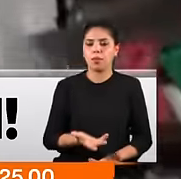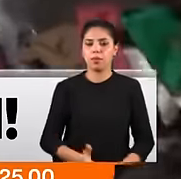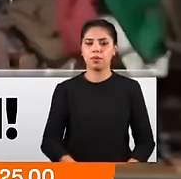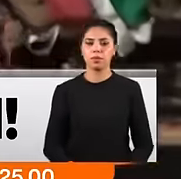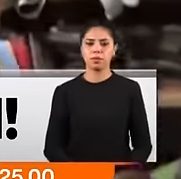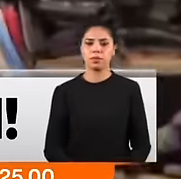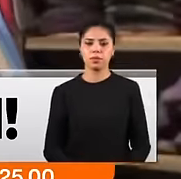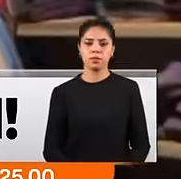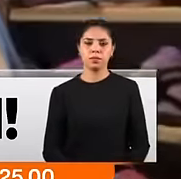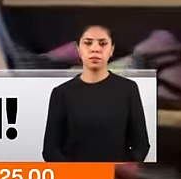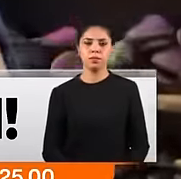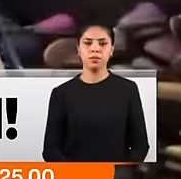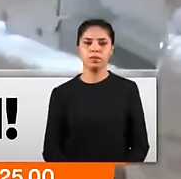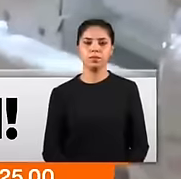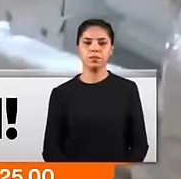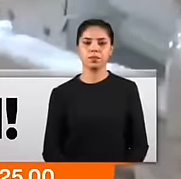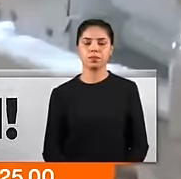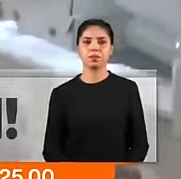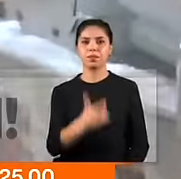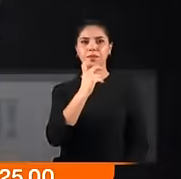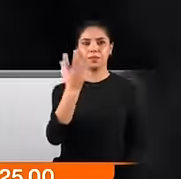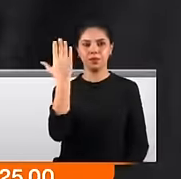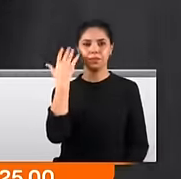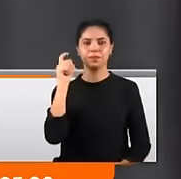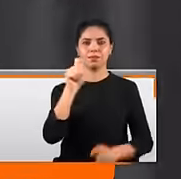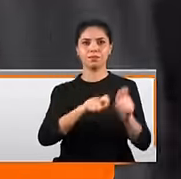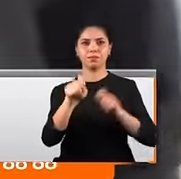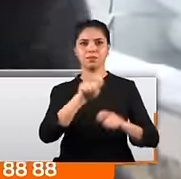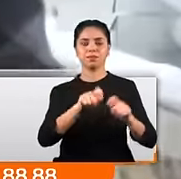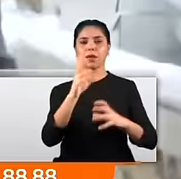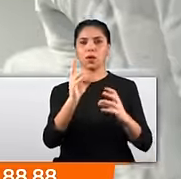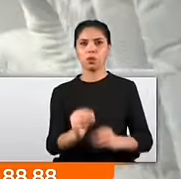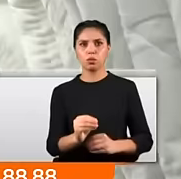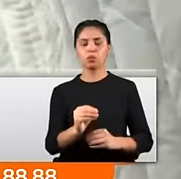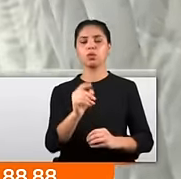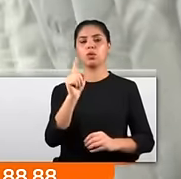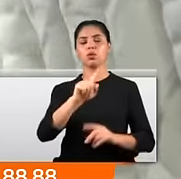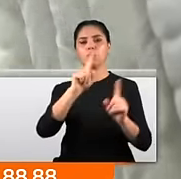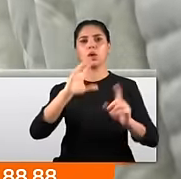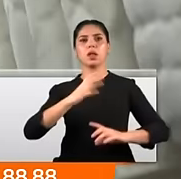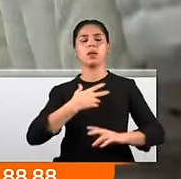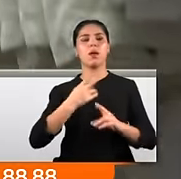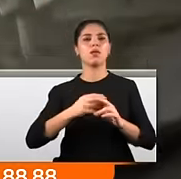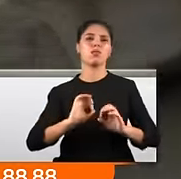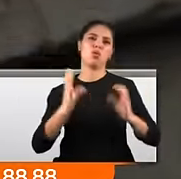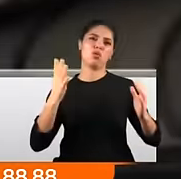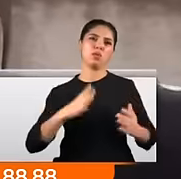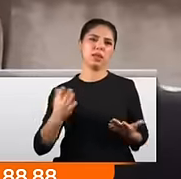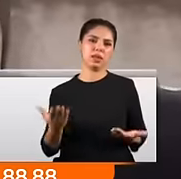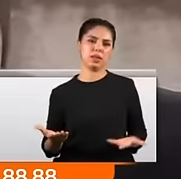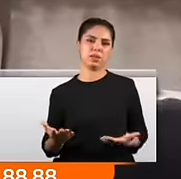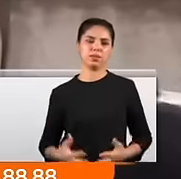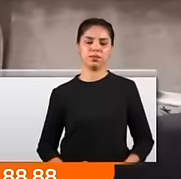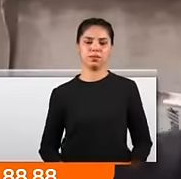Çünkü elektrik tesisatı oradan geçtiği için. 2 yıl önce restore edilen tarihi çarşıda esnaf duruma bir an evvel çözüm bulunmasını istiyor.